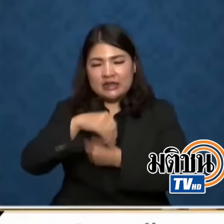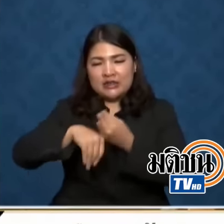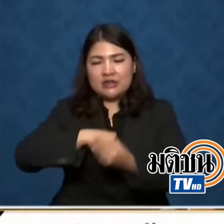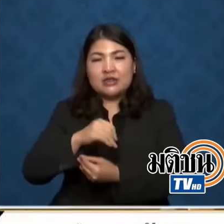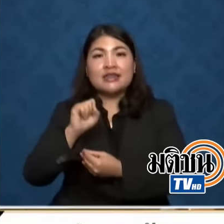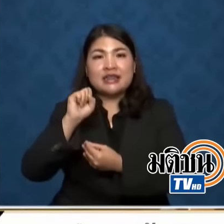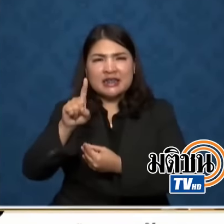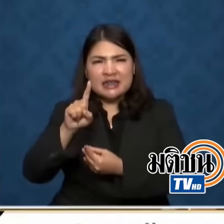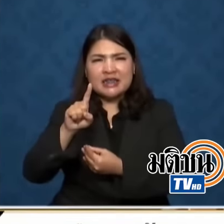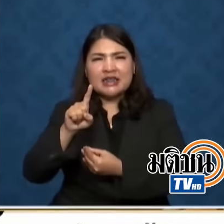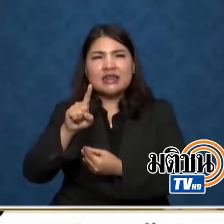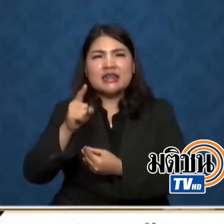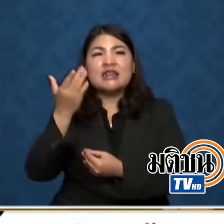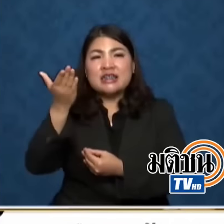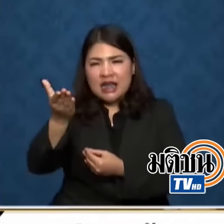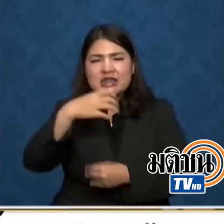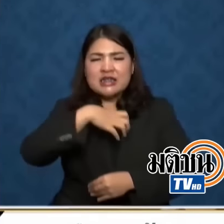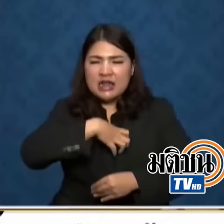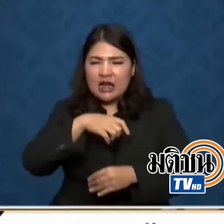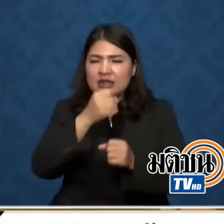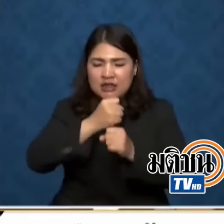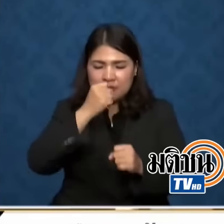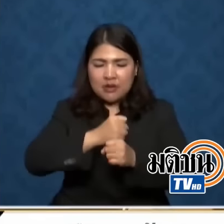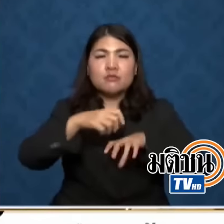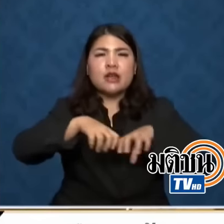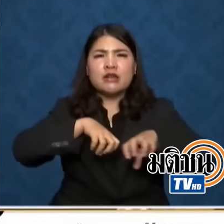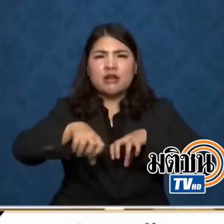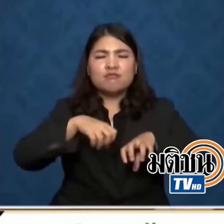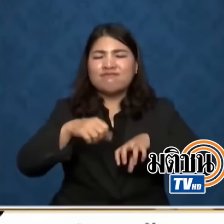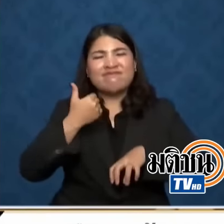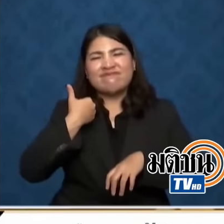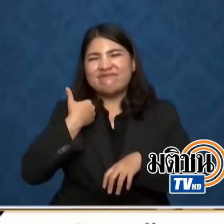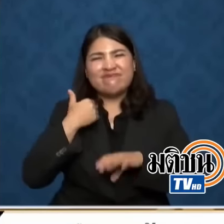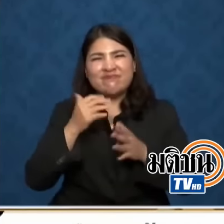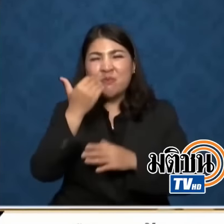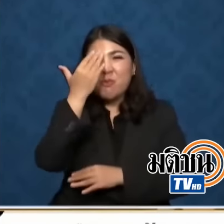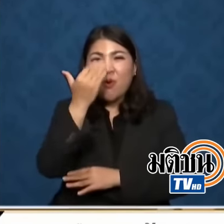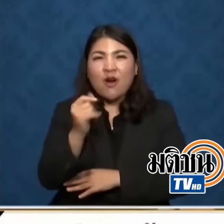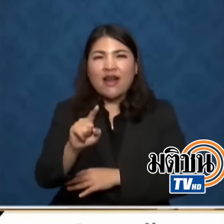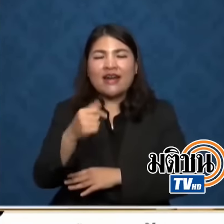หรือว่าพายุหมุนที่ท่านอยากที่จะให้มันเกิดขึ้นมันก็จะไม่เกิดเอาค่ะเพราะมันต้องได้รับสิ่งที่เรียกว่าความ